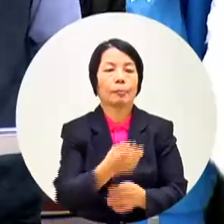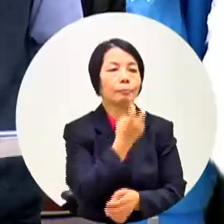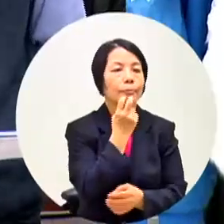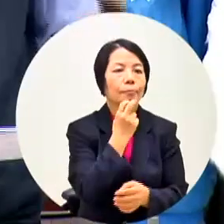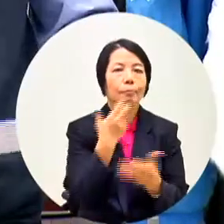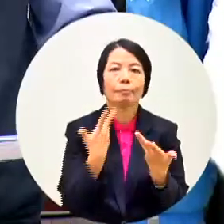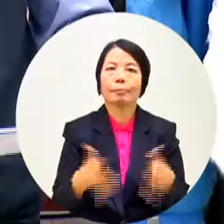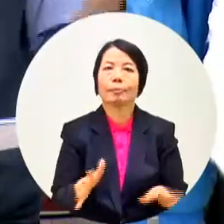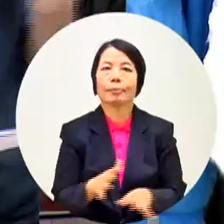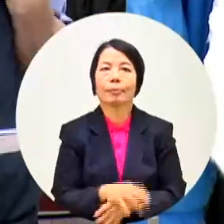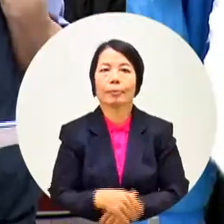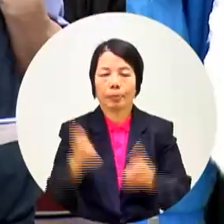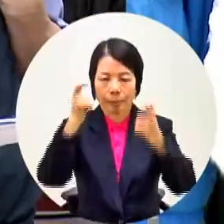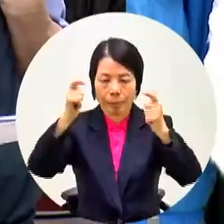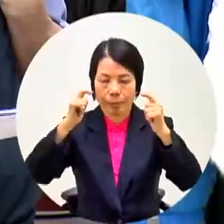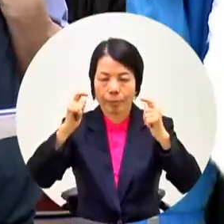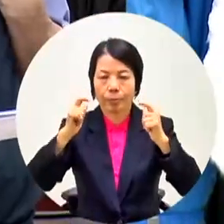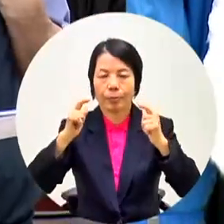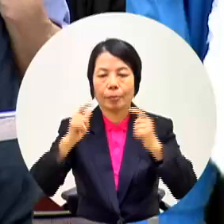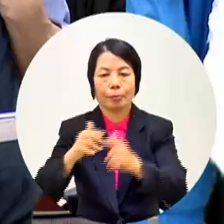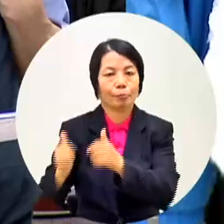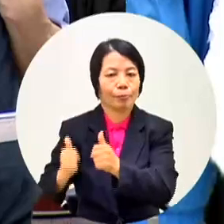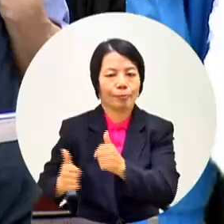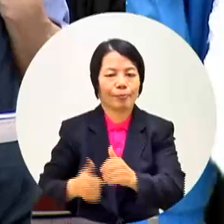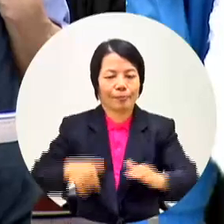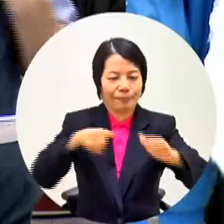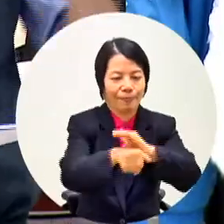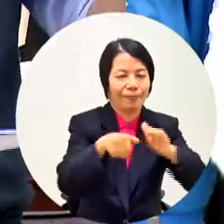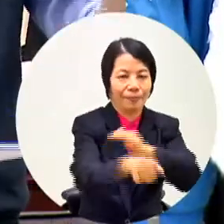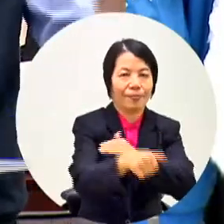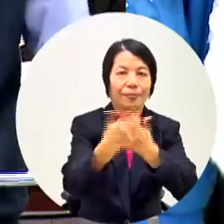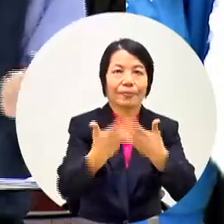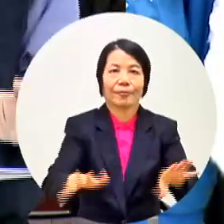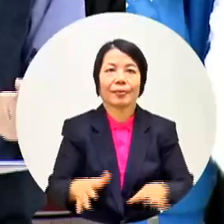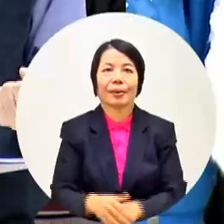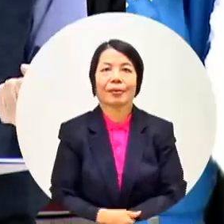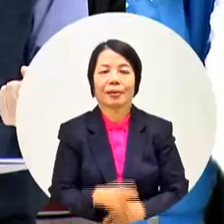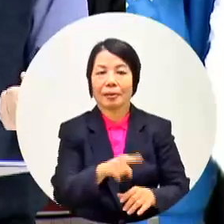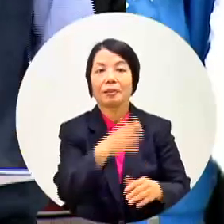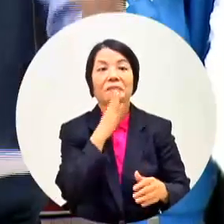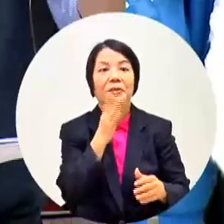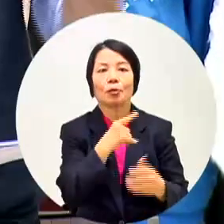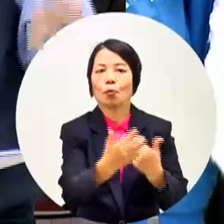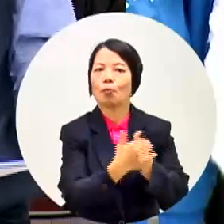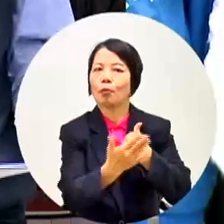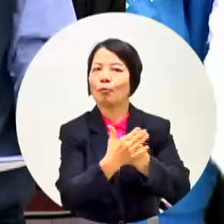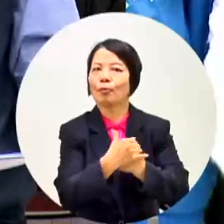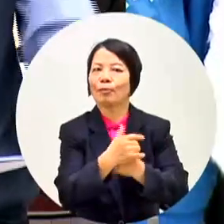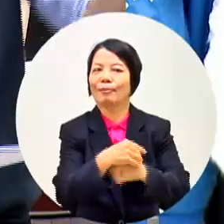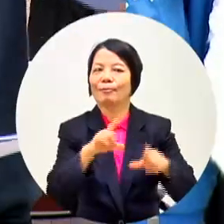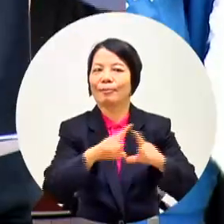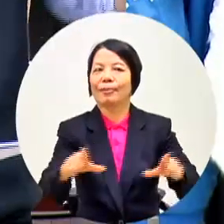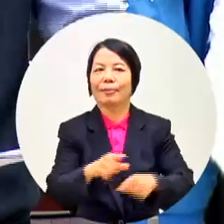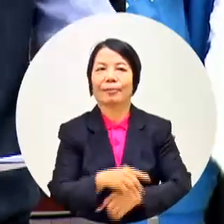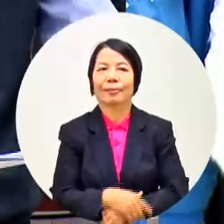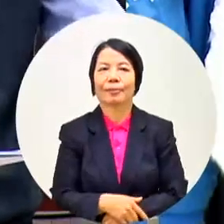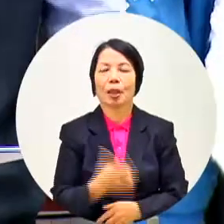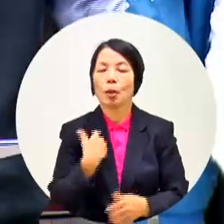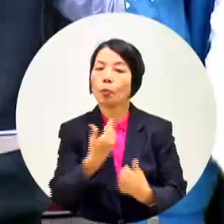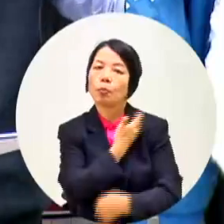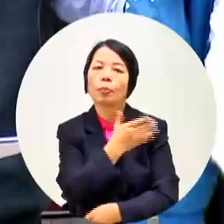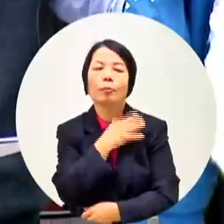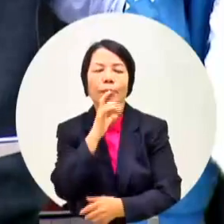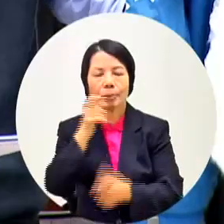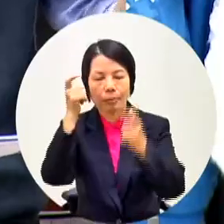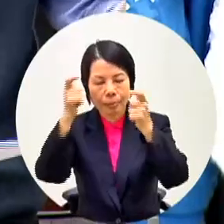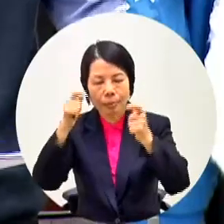长，其实这是我们很大的一个无形资产，因为不管是高雄子弟或者在高雄服务，现在手上有权力